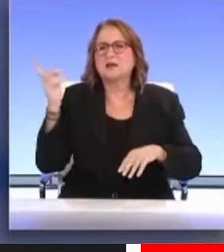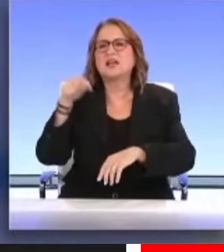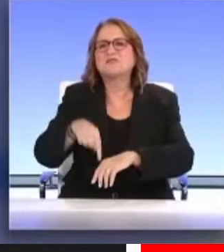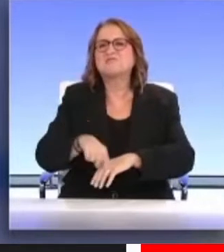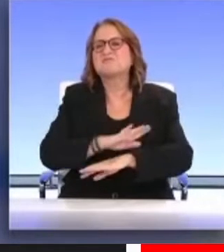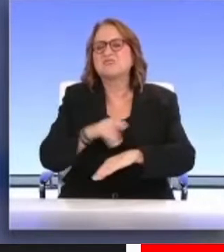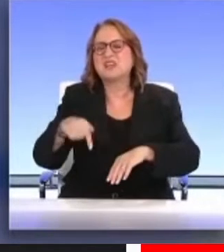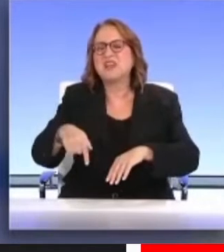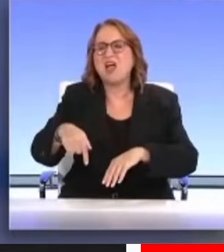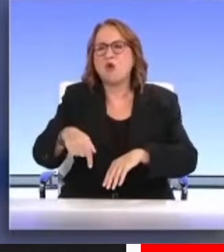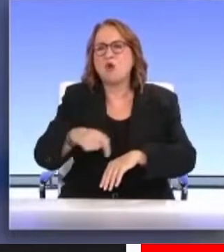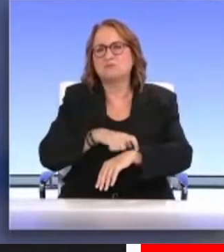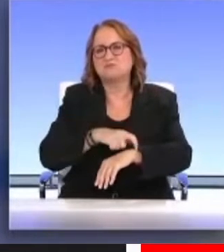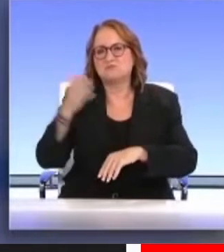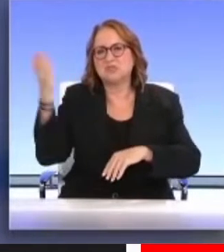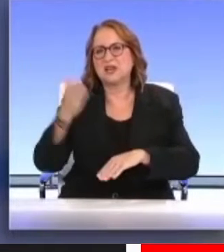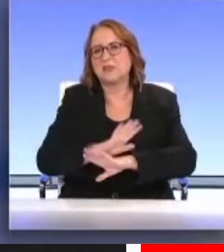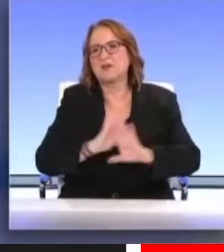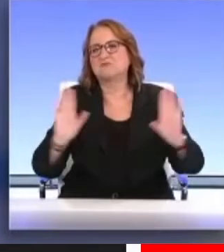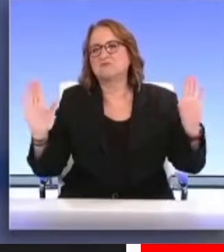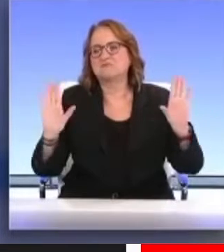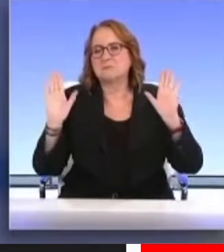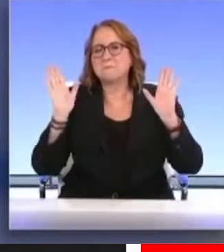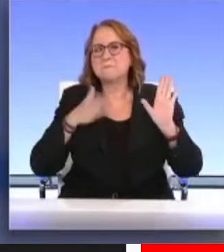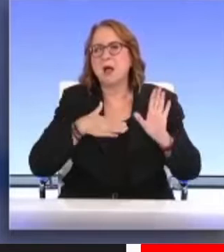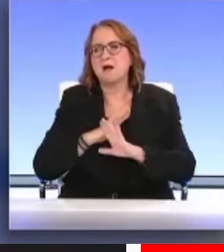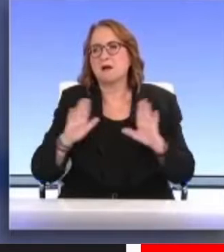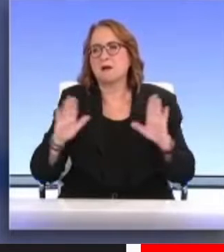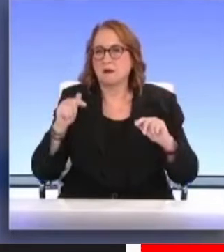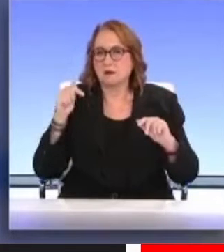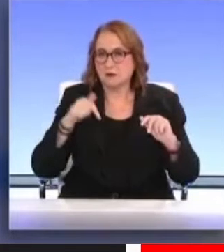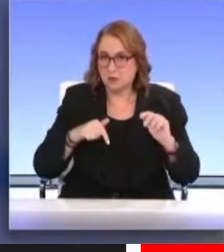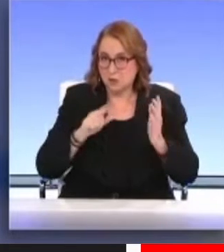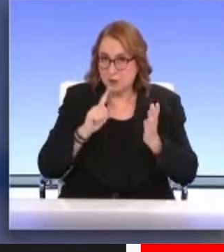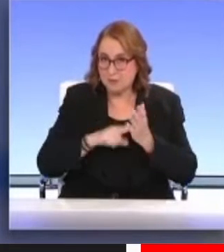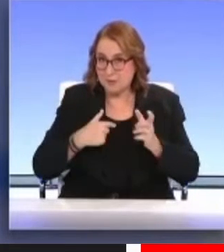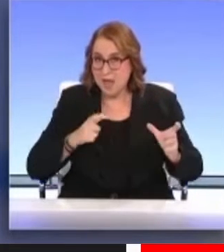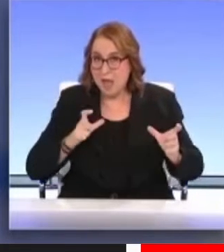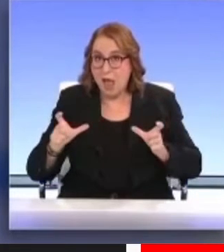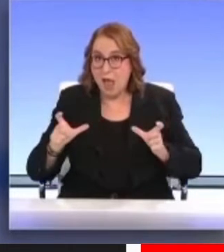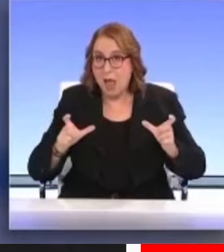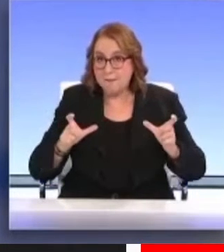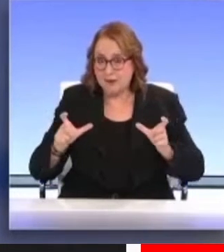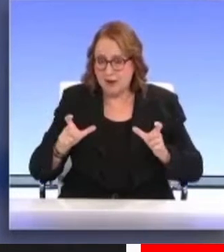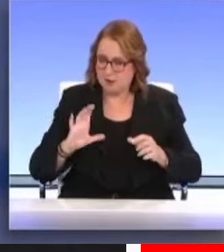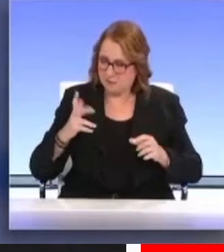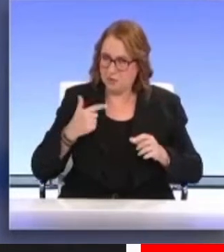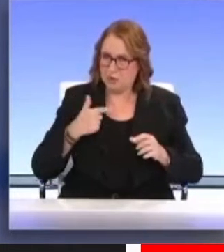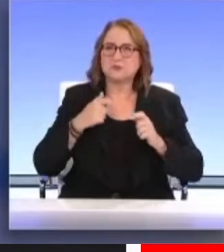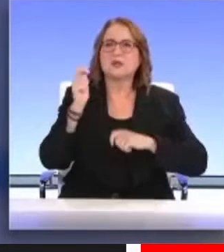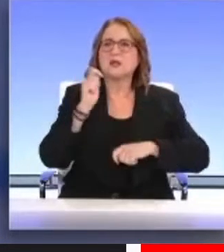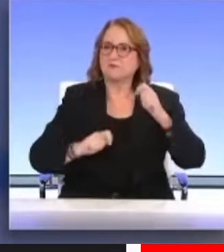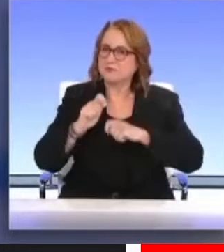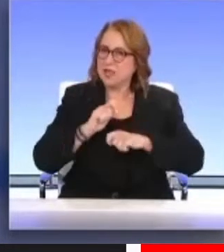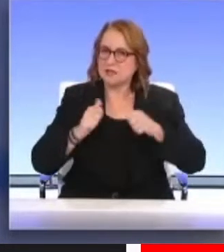να είναι και η άμυνά μας. Οι κατευθύνσεις που δίνει λοιπόν η διακήρυξη των Αθηνών για το περιβάλλον που προσυπογράψαμε